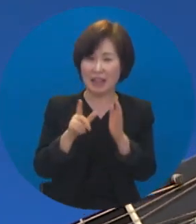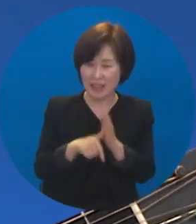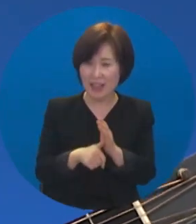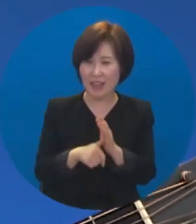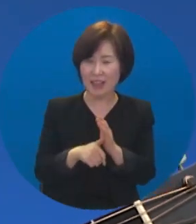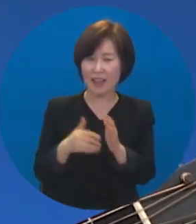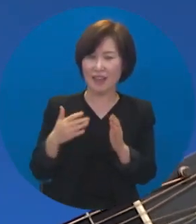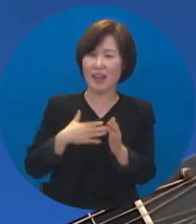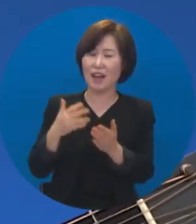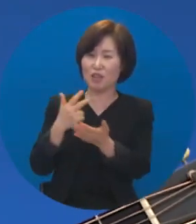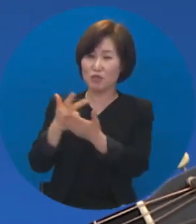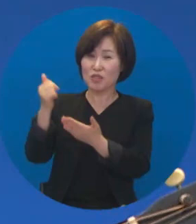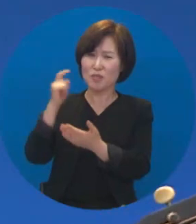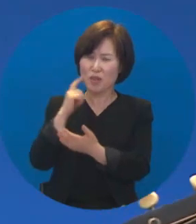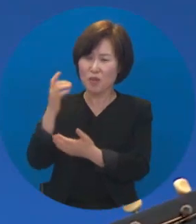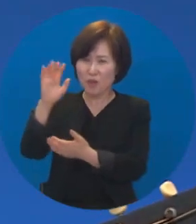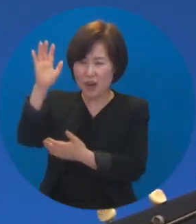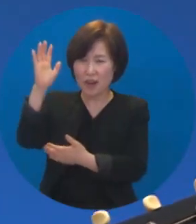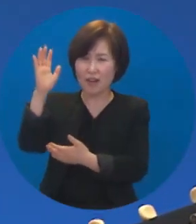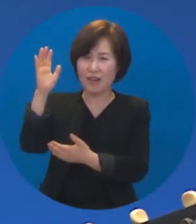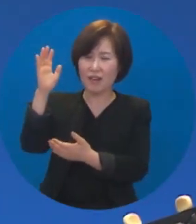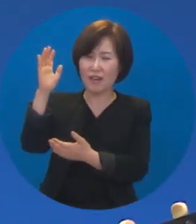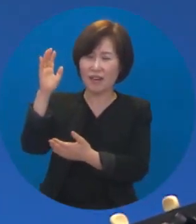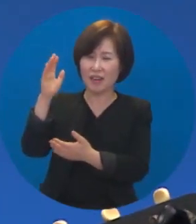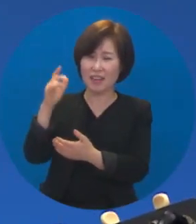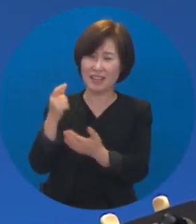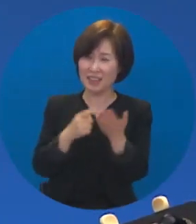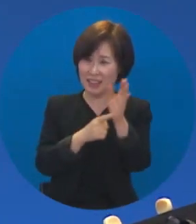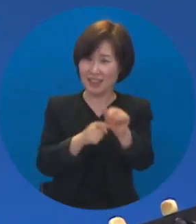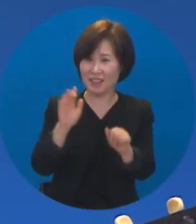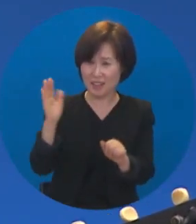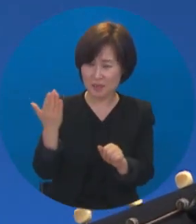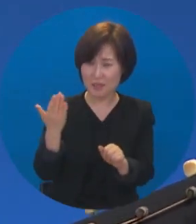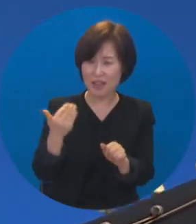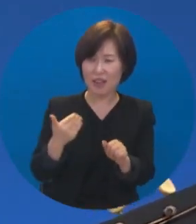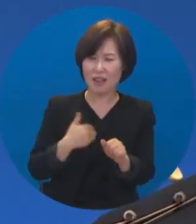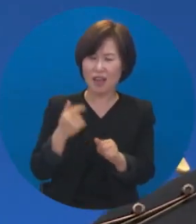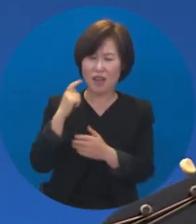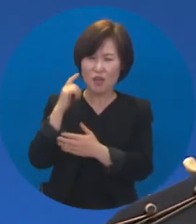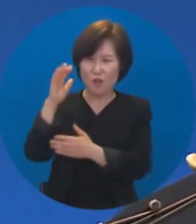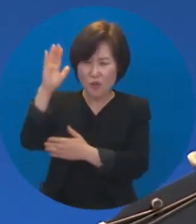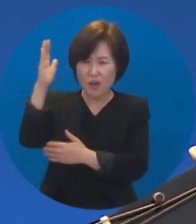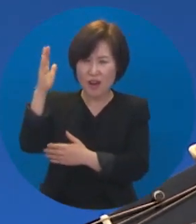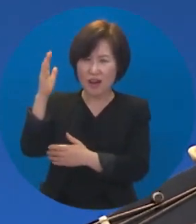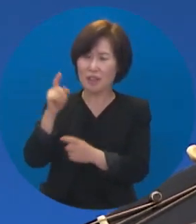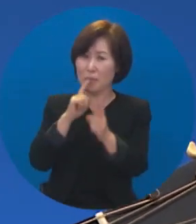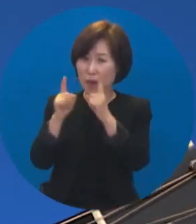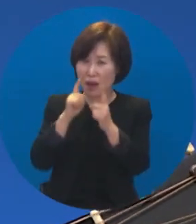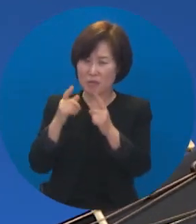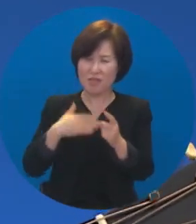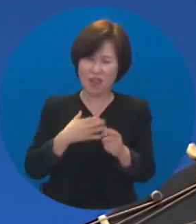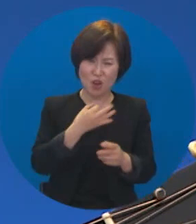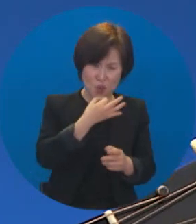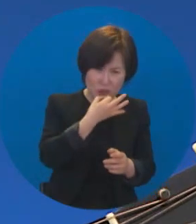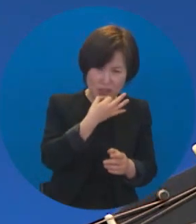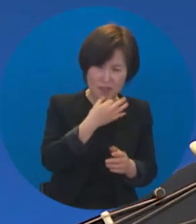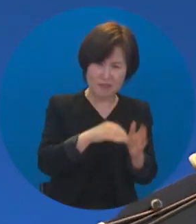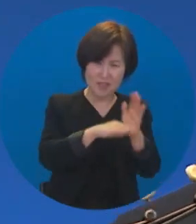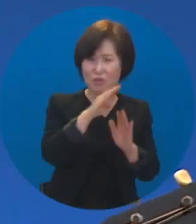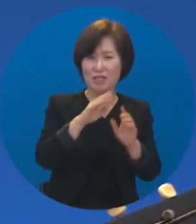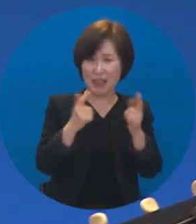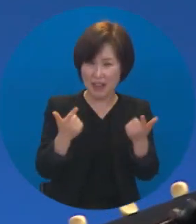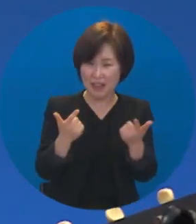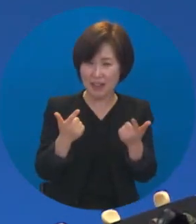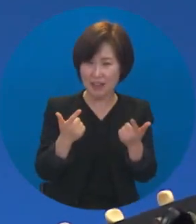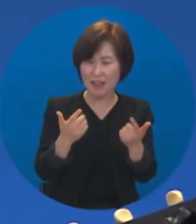주님의 영광을 구한다고 말하면서 내 욕심 채우지 않게 하여 주십시오. 하나님, 주님의 영광이 되도록 십자가의 길을